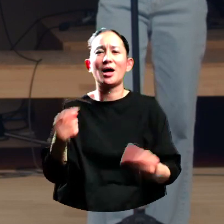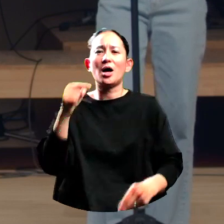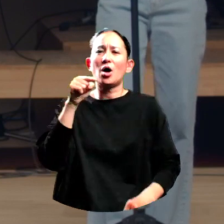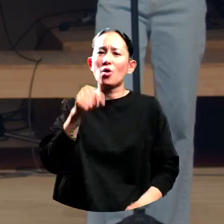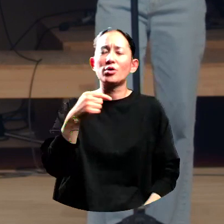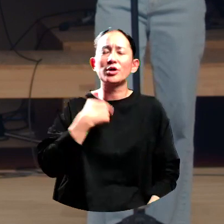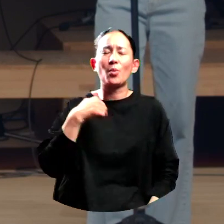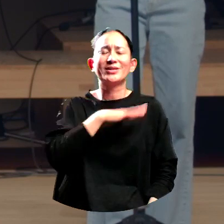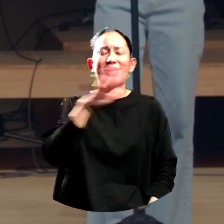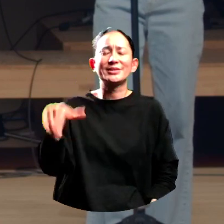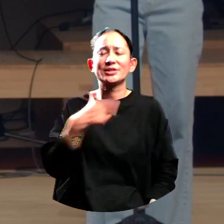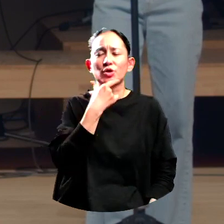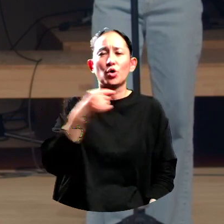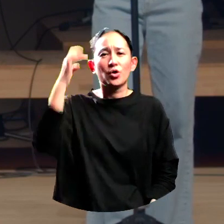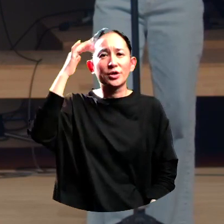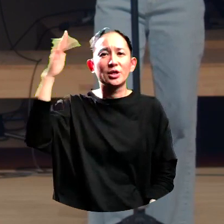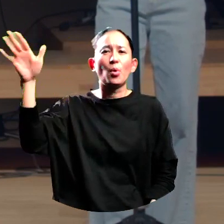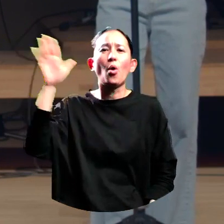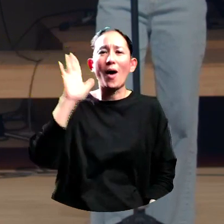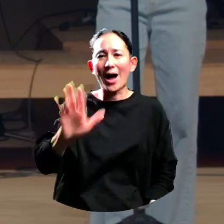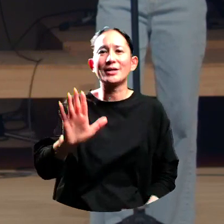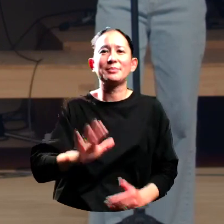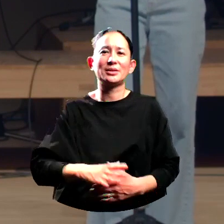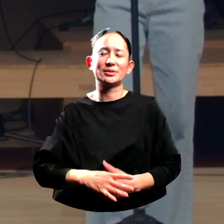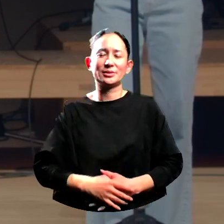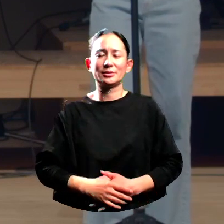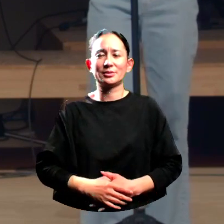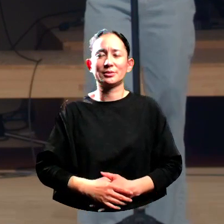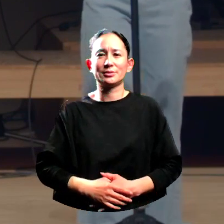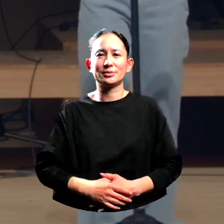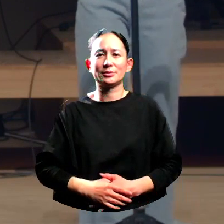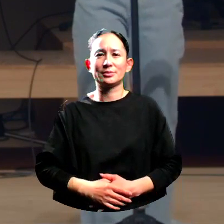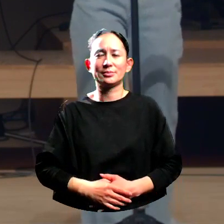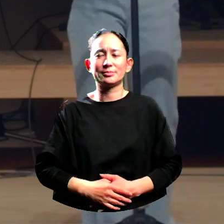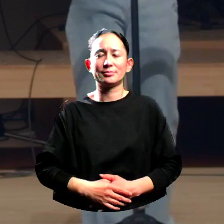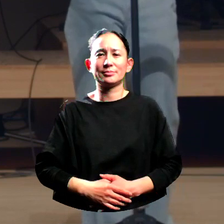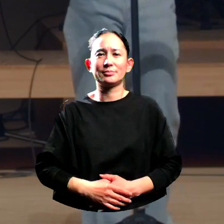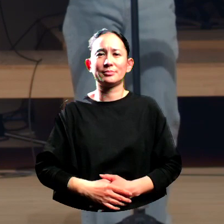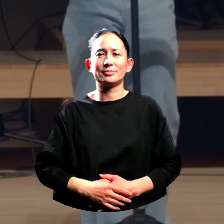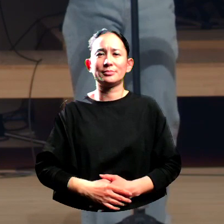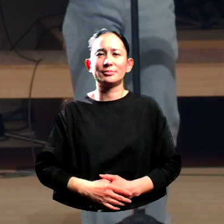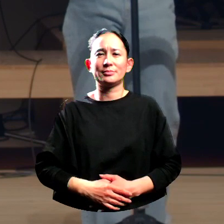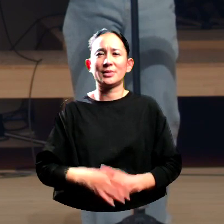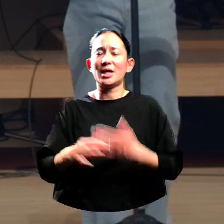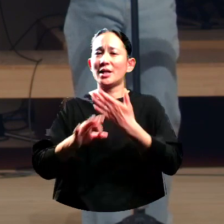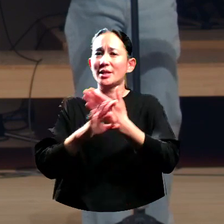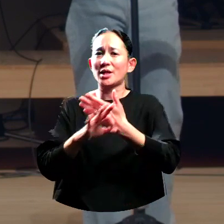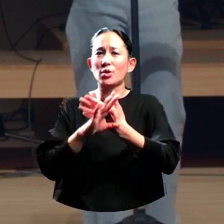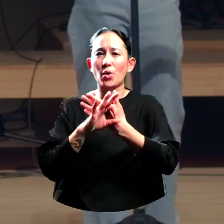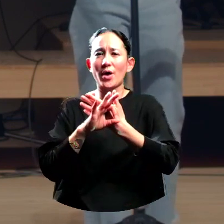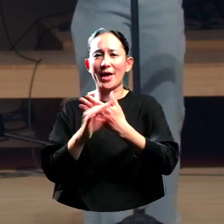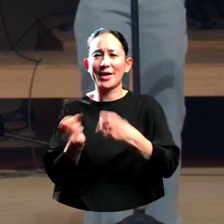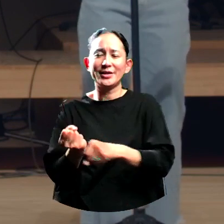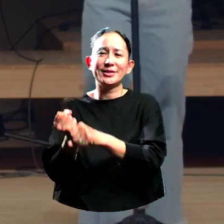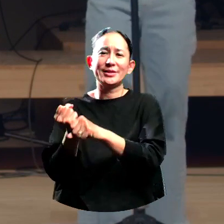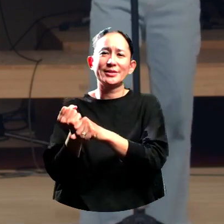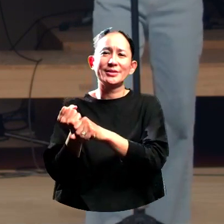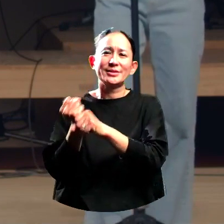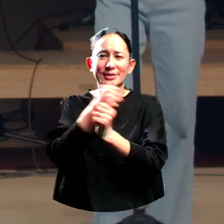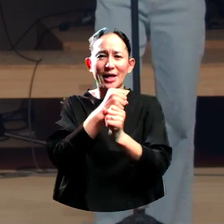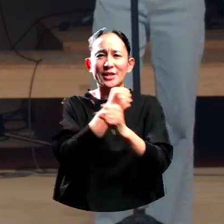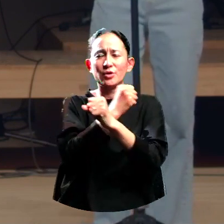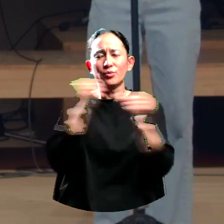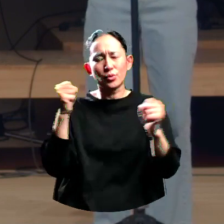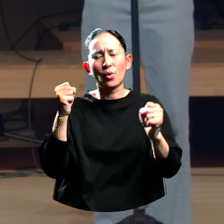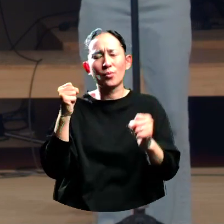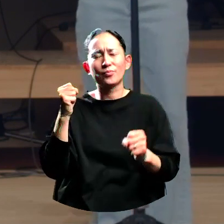ちの希望があるんです。 The Lord Christ Jesus has risen, and this is our hope. たとえ再起不能に思える状況でも、